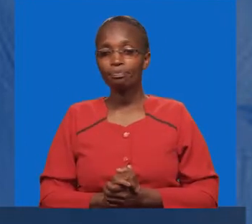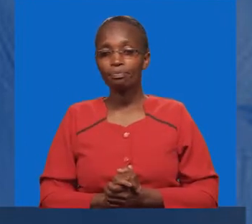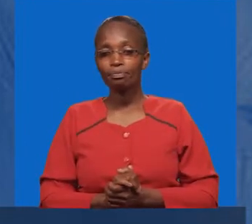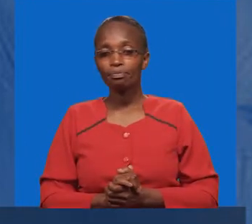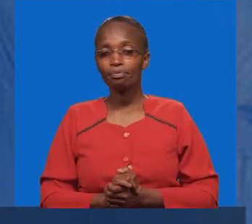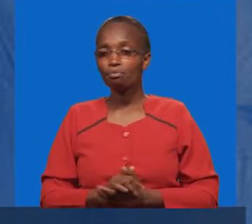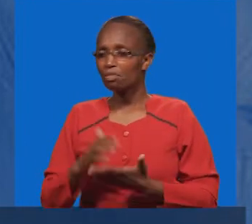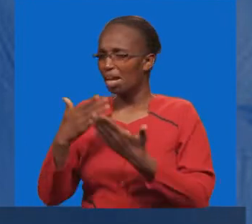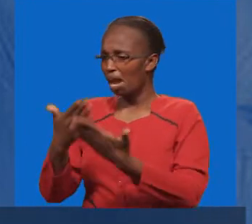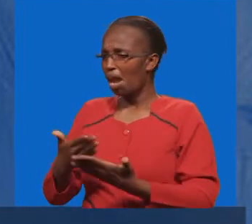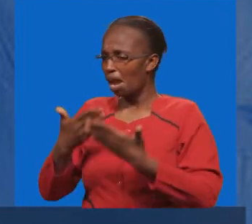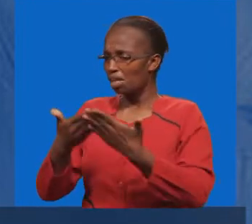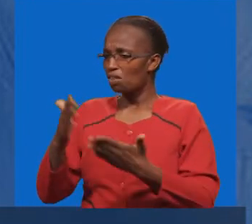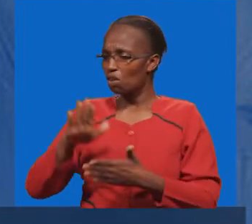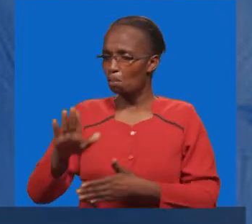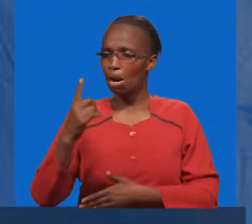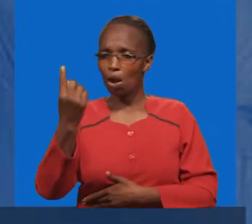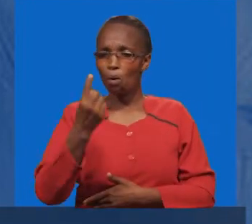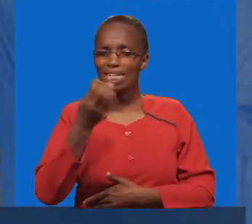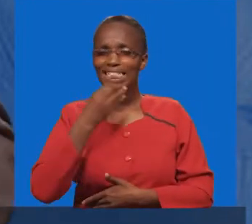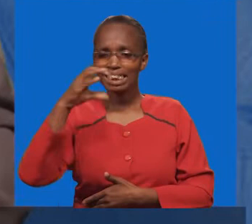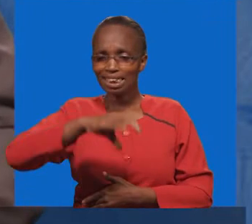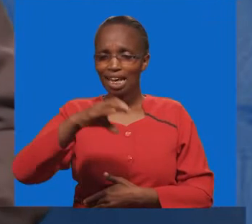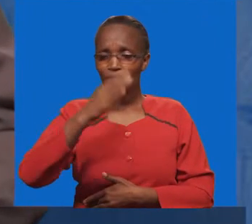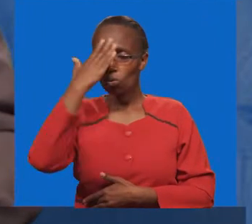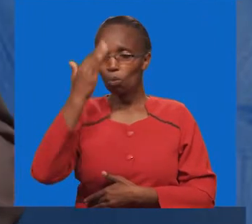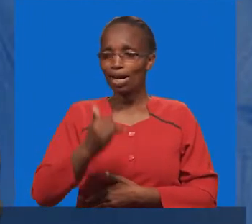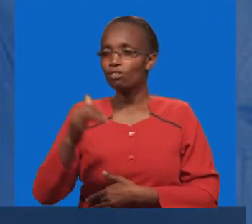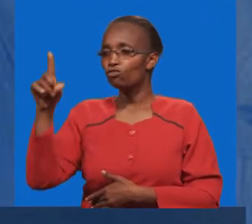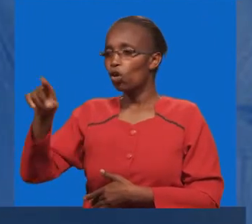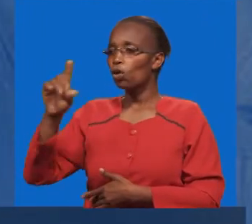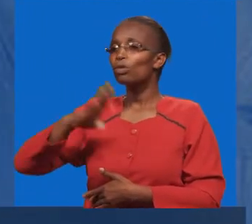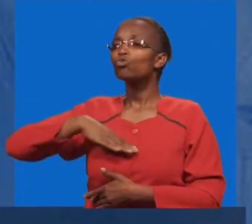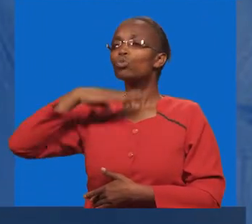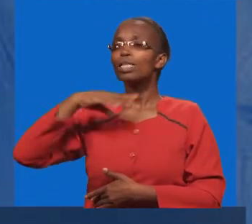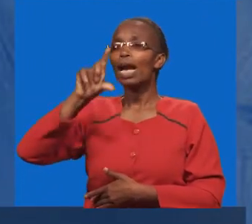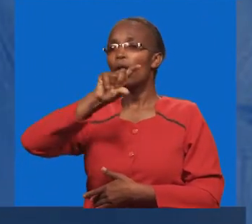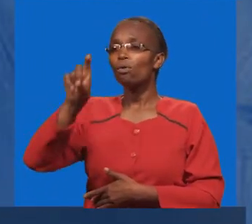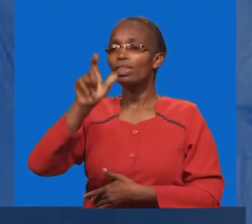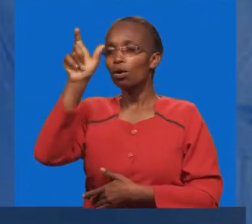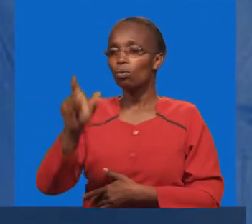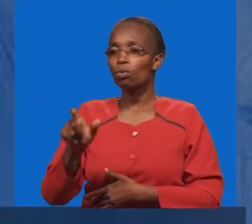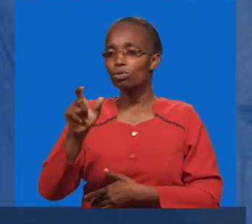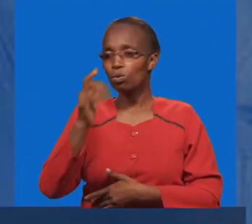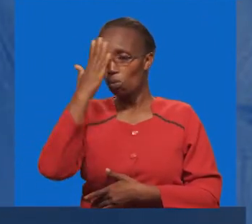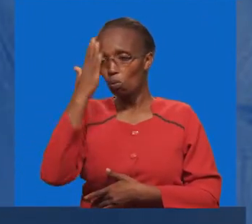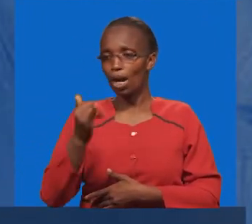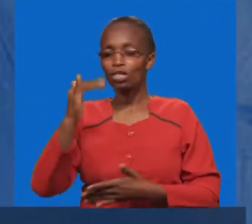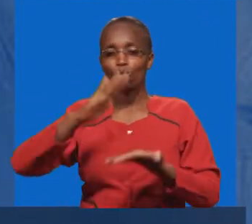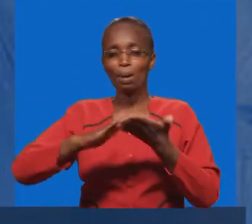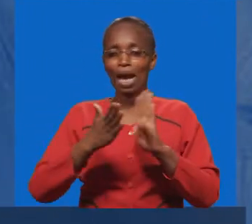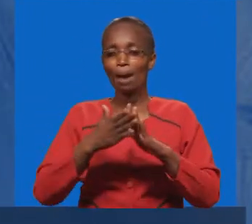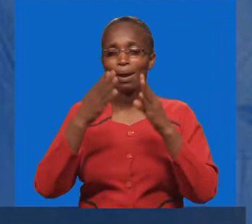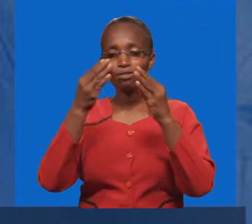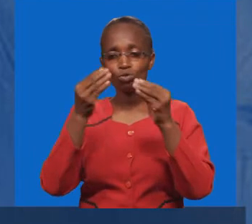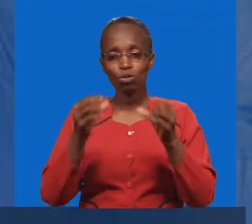waona alitoa mwanawe ambaye alikuwa mkamilifu, ambaye alikuwa hana dhambi ili akaweze kufa pale